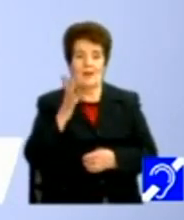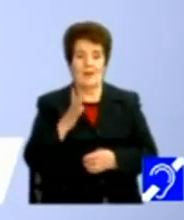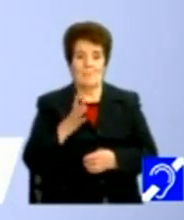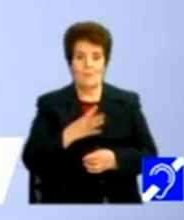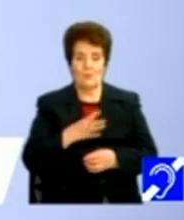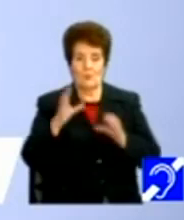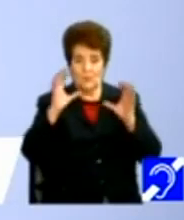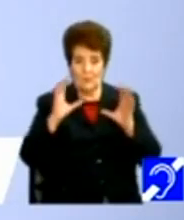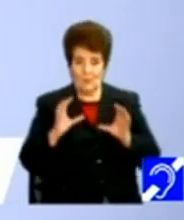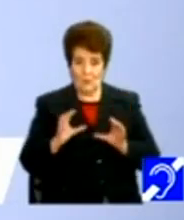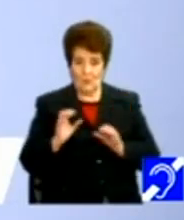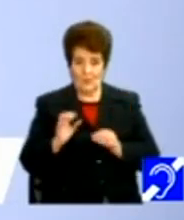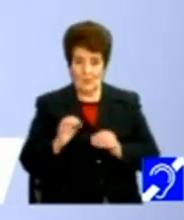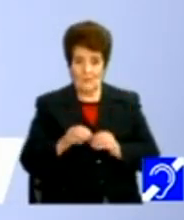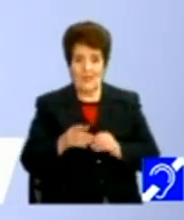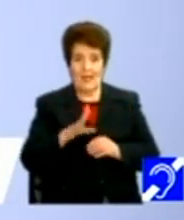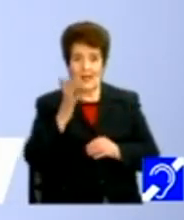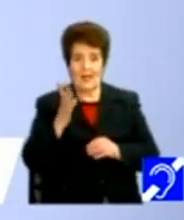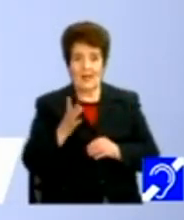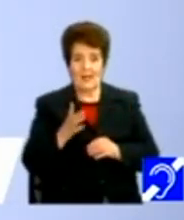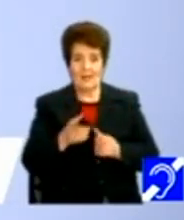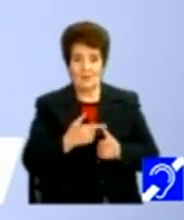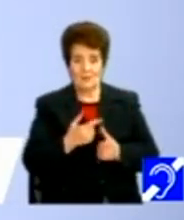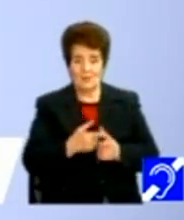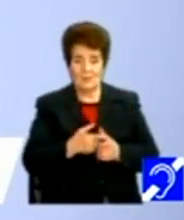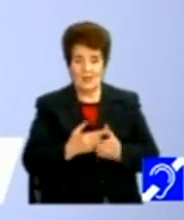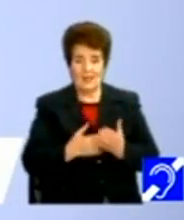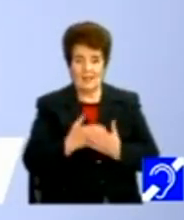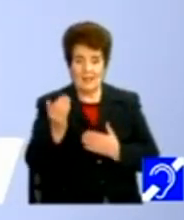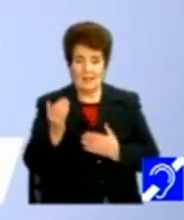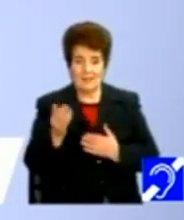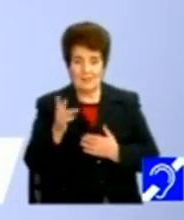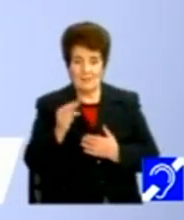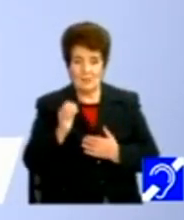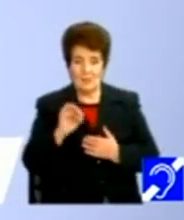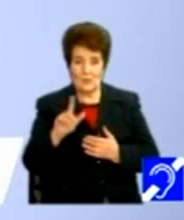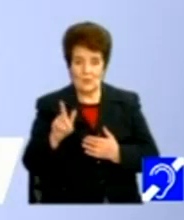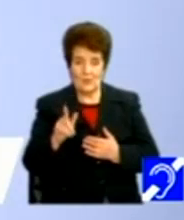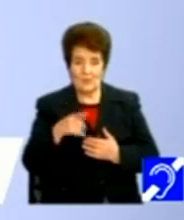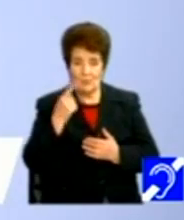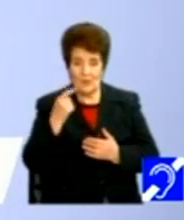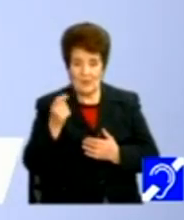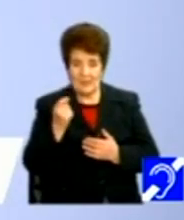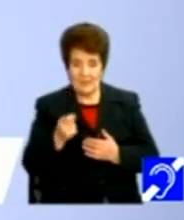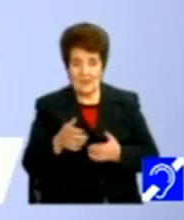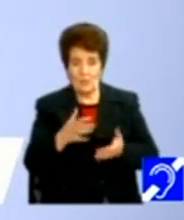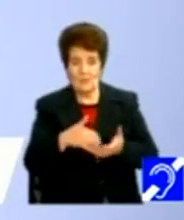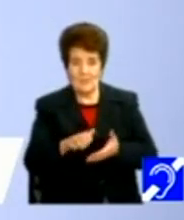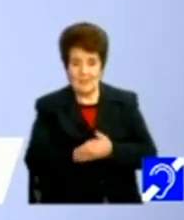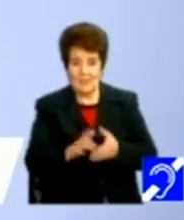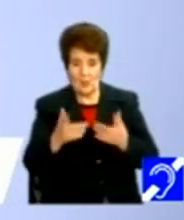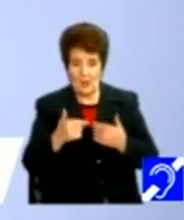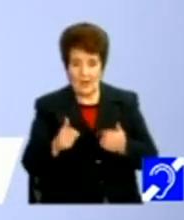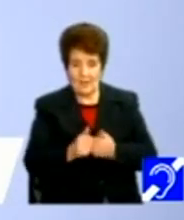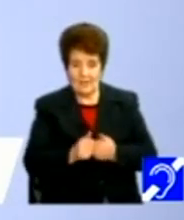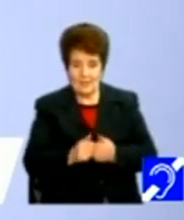cu statut și care mi-a făcut un nume în altă dimensiune decât cea politică, partid politic consolidat cu